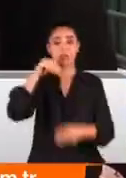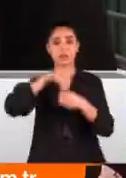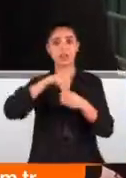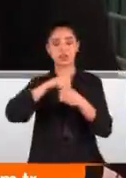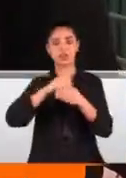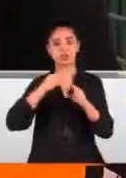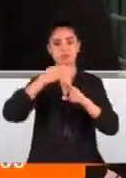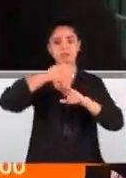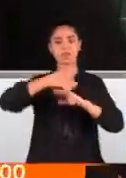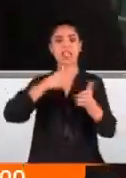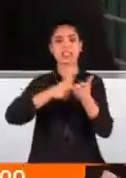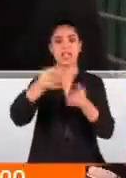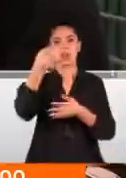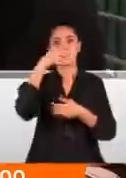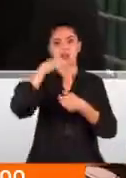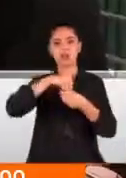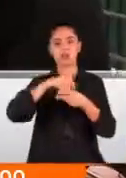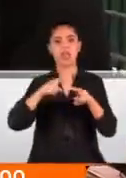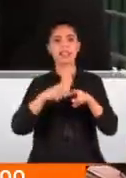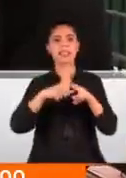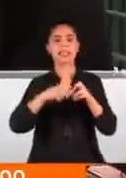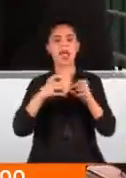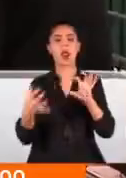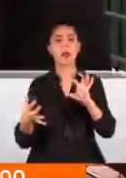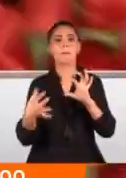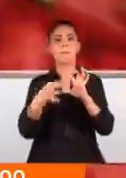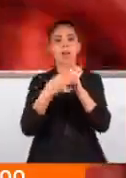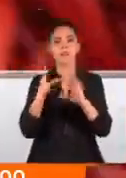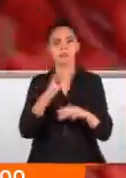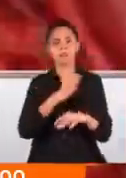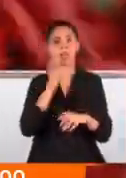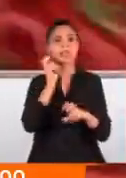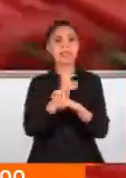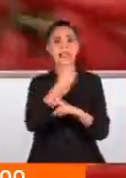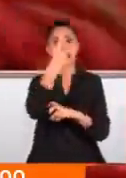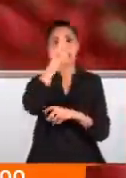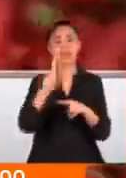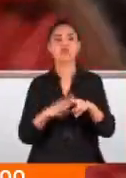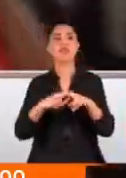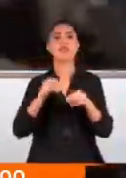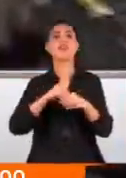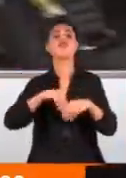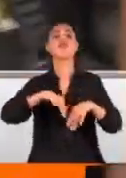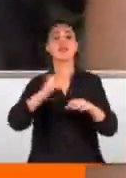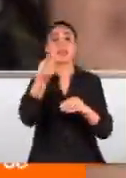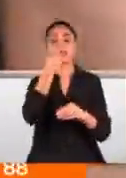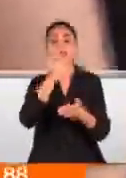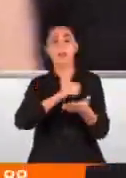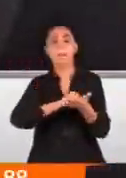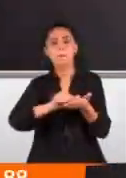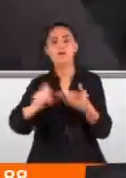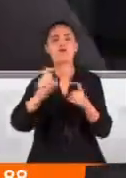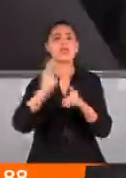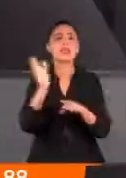içeri girdi. O tarımsal ilaç içerideki narın tanelerine bulaştı demek ki. Tehlike yalnızca narda değil, sofraya gelen tüm sebze